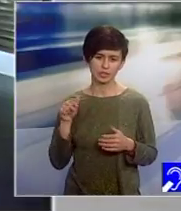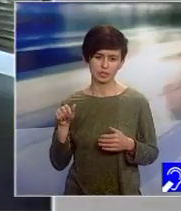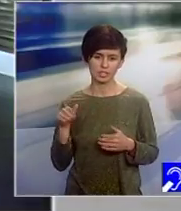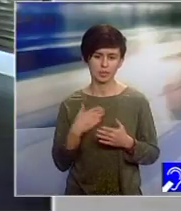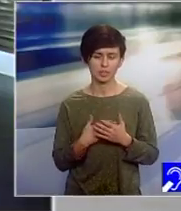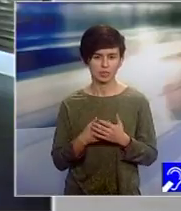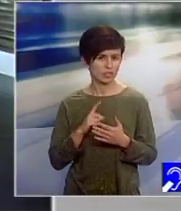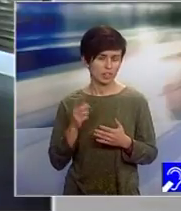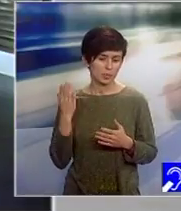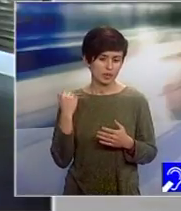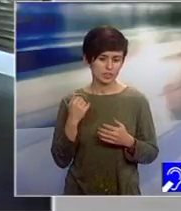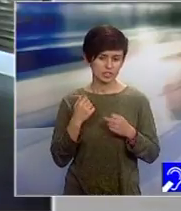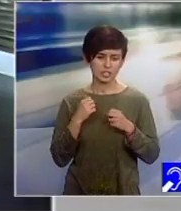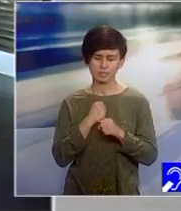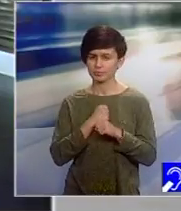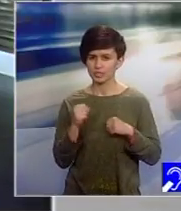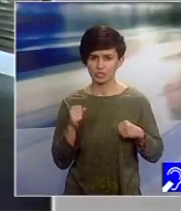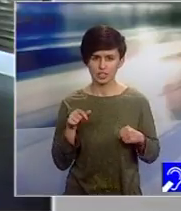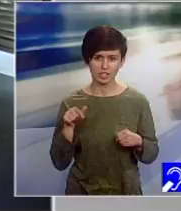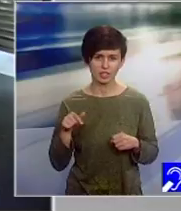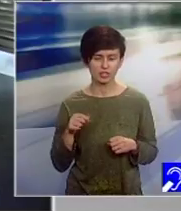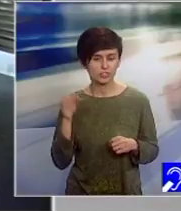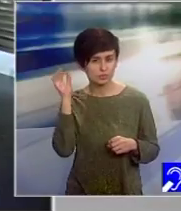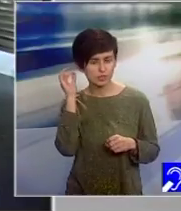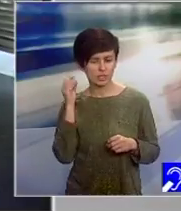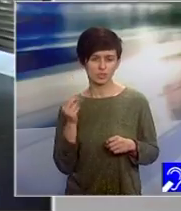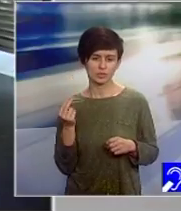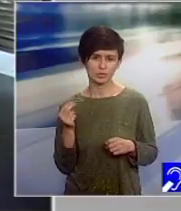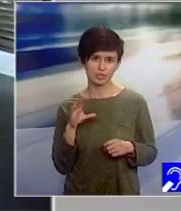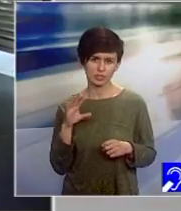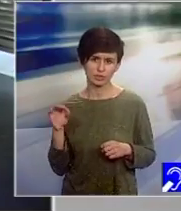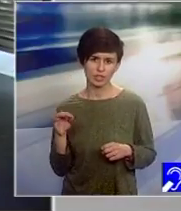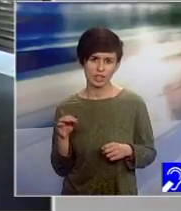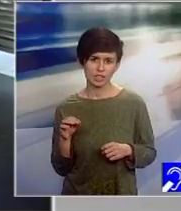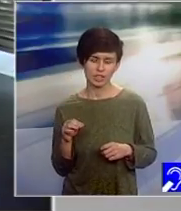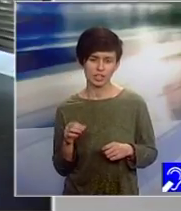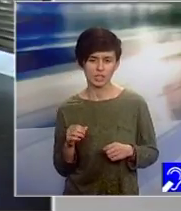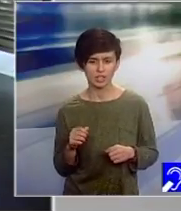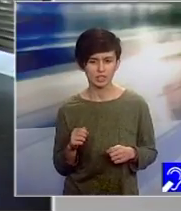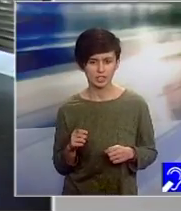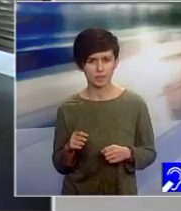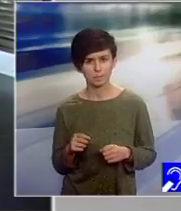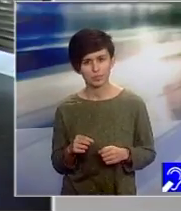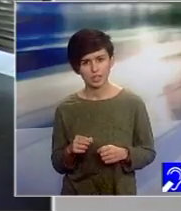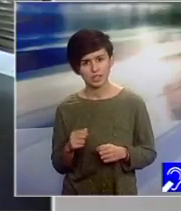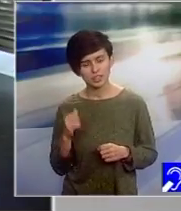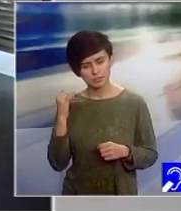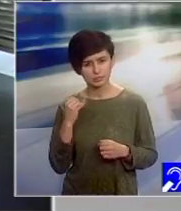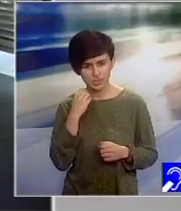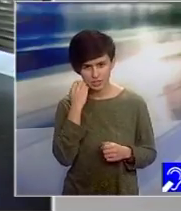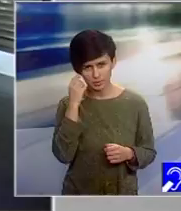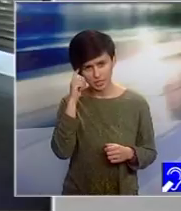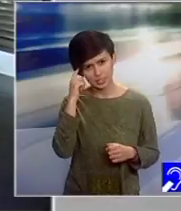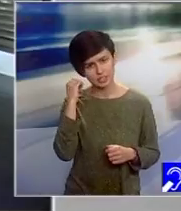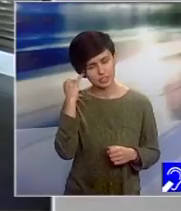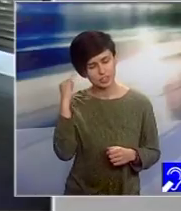și că aștepți acel moment al vizitei la Strasbourg și să ne auzim cu bine și cu alte ocazii când mai gândiți lucruri din acestea care sunt importante nu